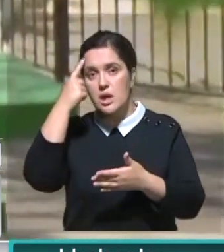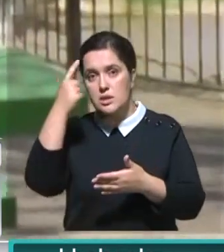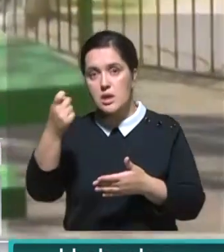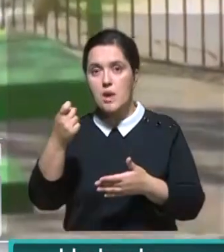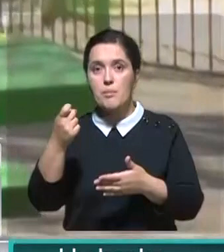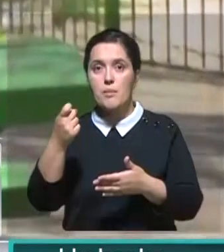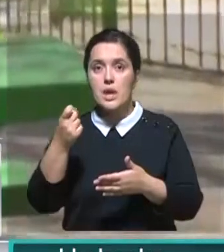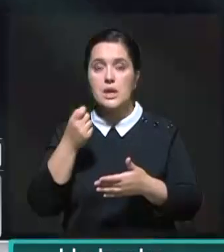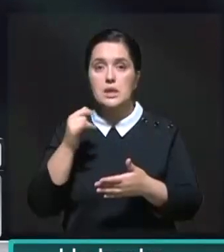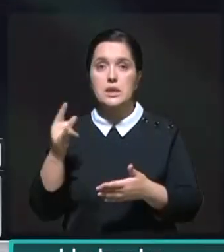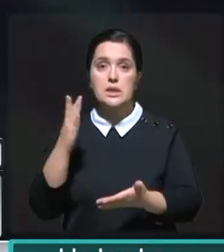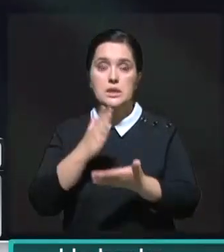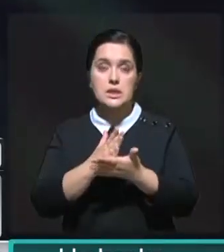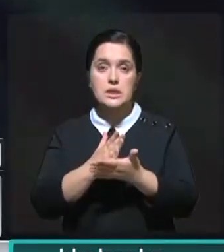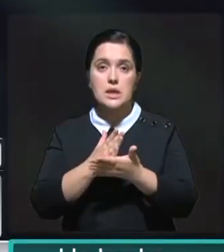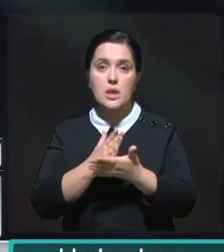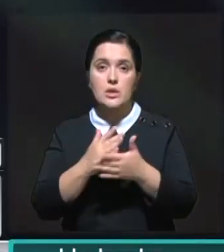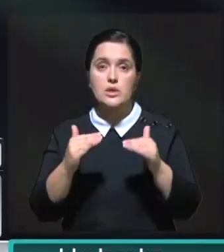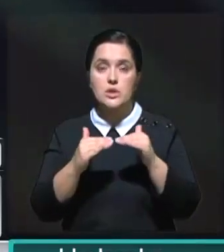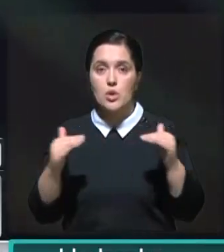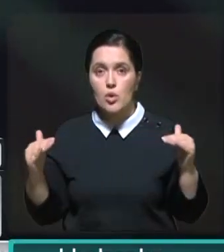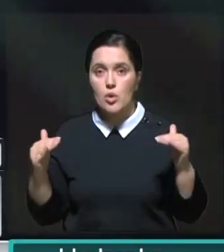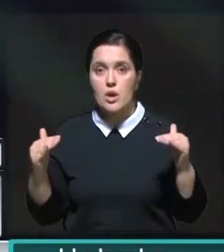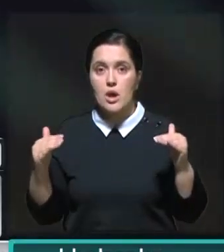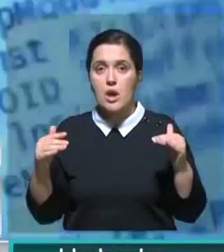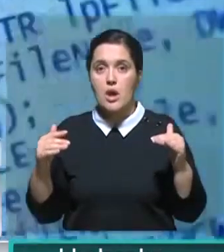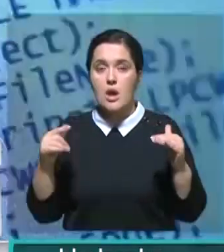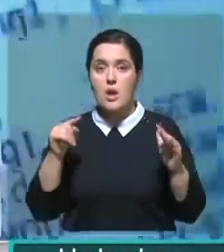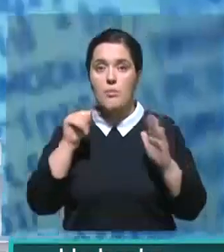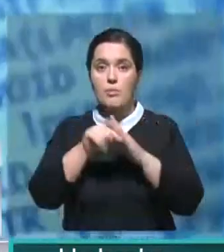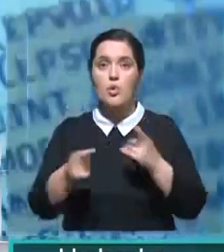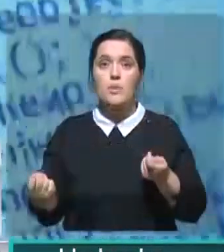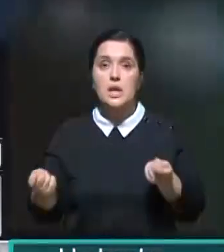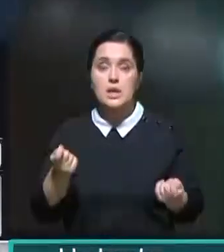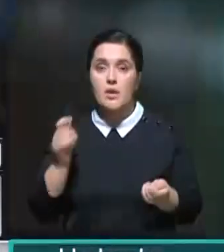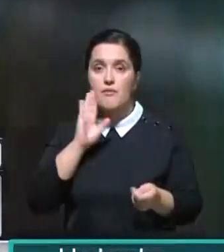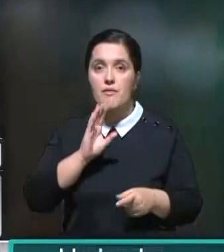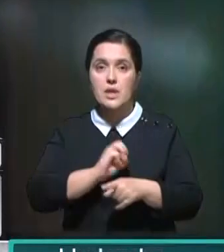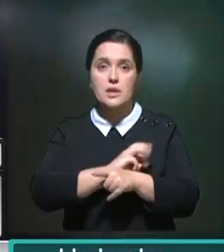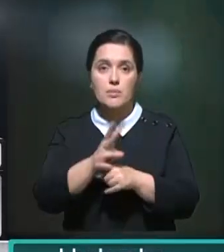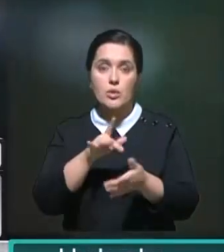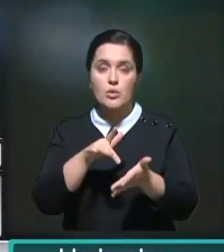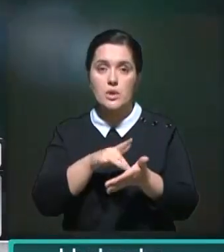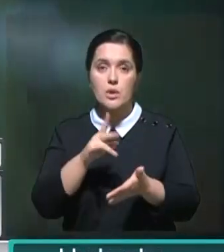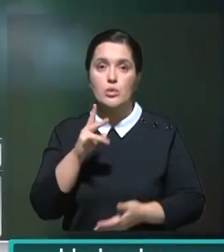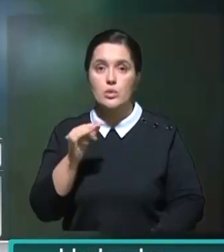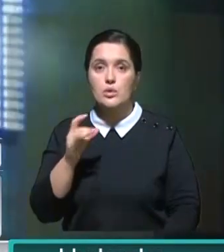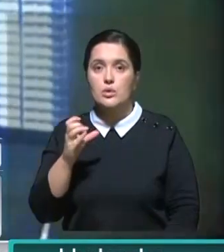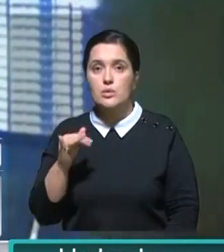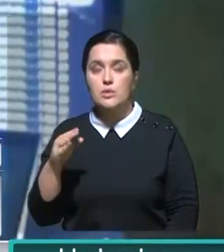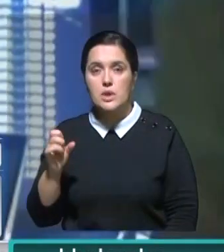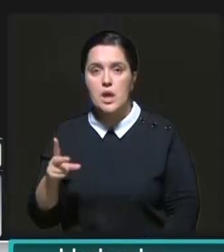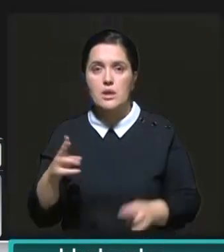об уязвимостях. Некоторые из них имеют критический уровень, в частности, доступ к управлению системой водоснабжения города